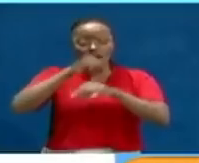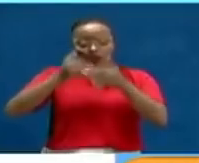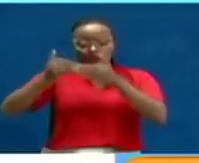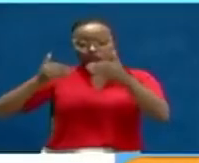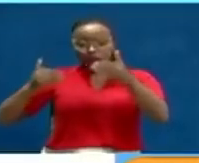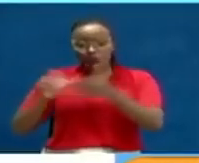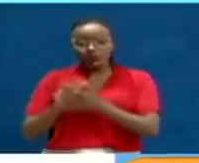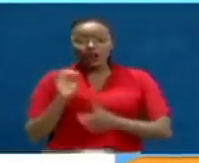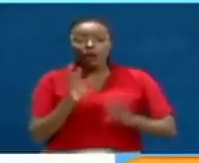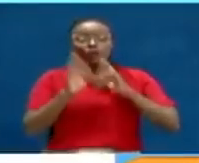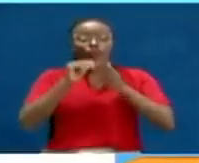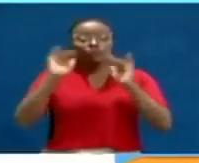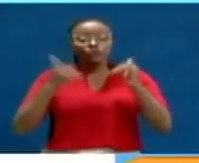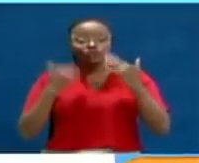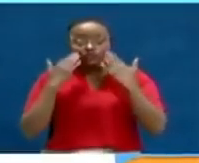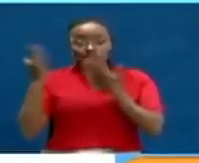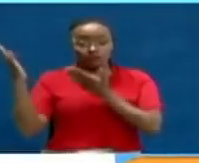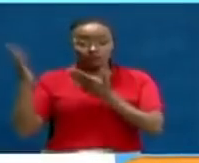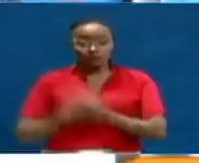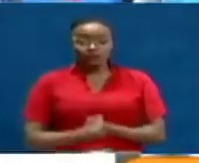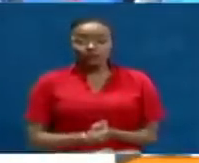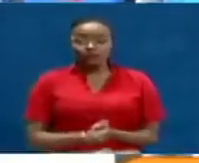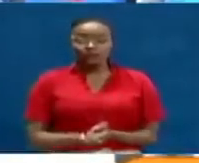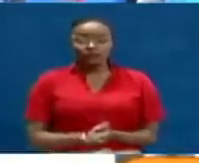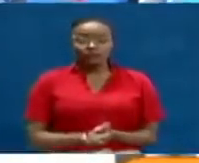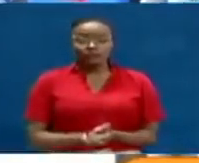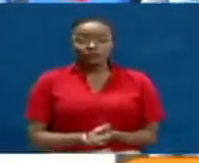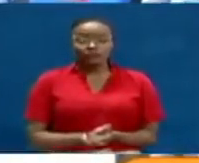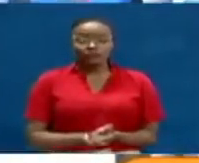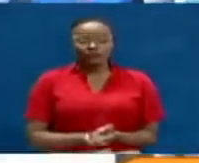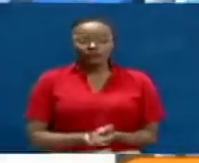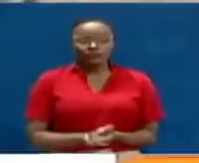24. Elfas Lagat na maelezo zaidi.